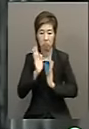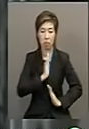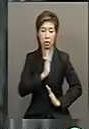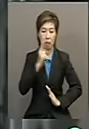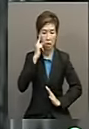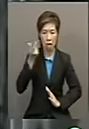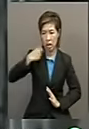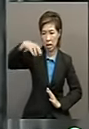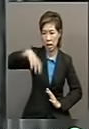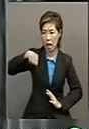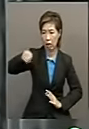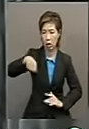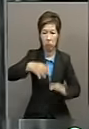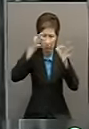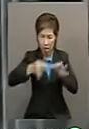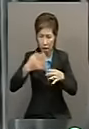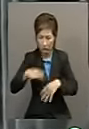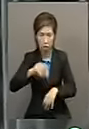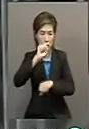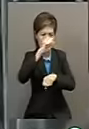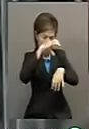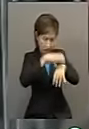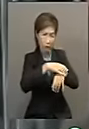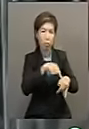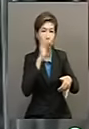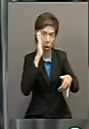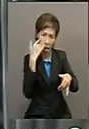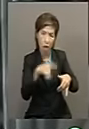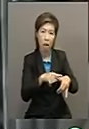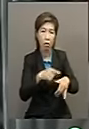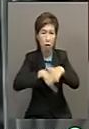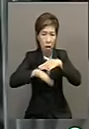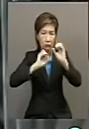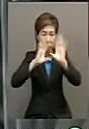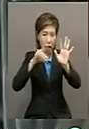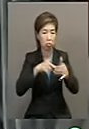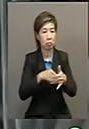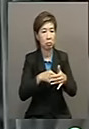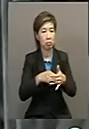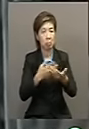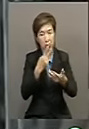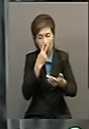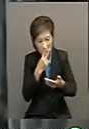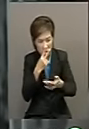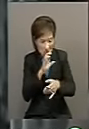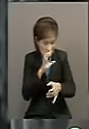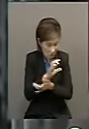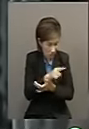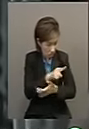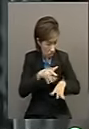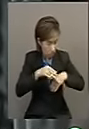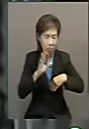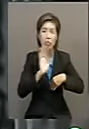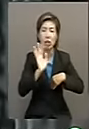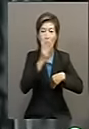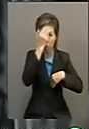ดสินไปแล้วแล้วมีการหนีหมายจับคดีมีพยานหลักฐานชัดเจนไม่จำเป็นจะต้องไปรีดให้มีการสารภาพหากว่าการทำงาน